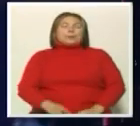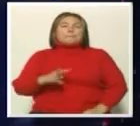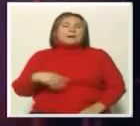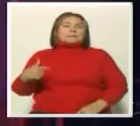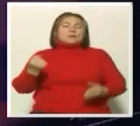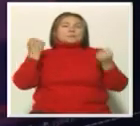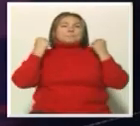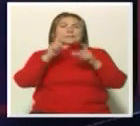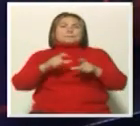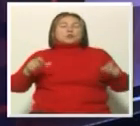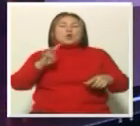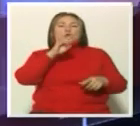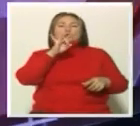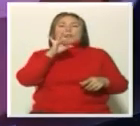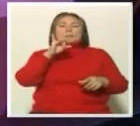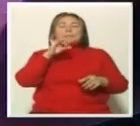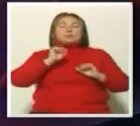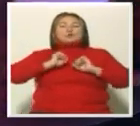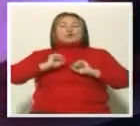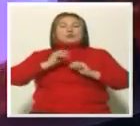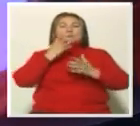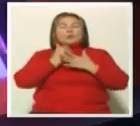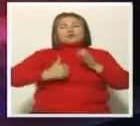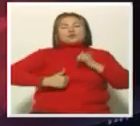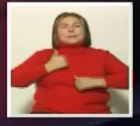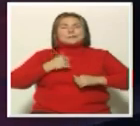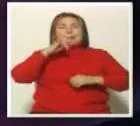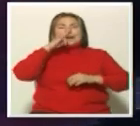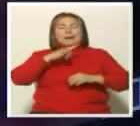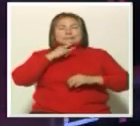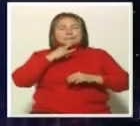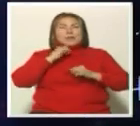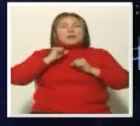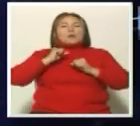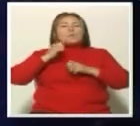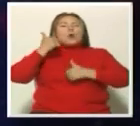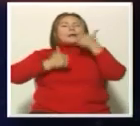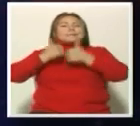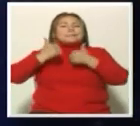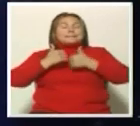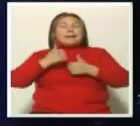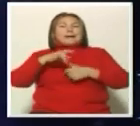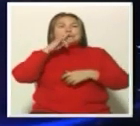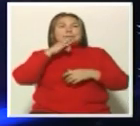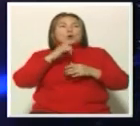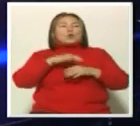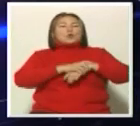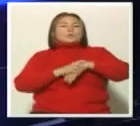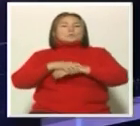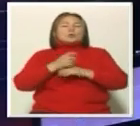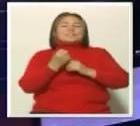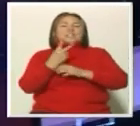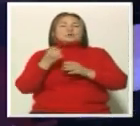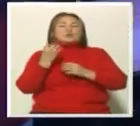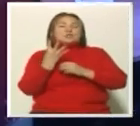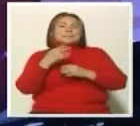Мангистауский спортсмен Нурдаулет Джарылгапов будет защищать спортивную честь Казахстана на чемпионате мира по казак-курясе, который пройдет с 12 по 14